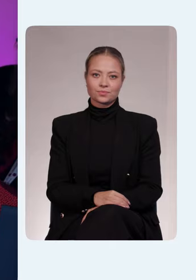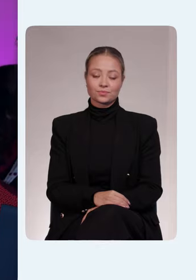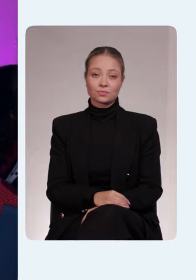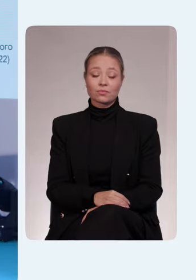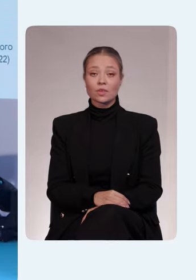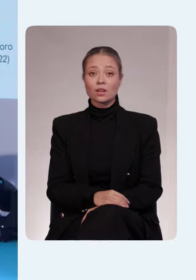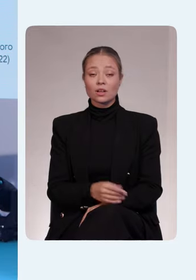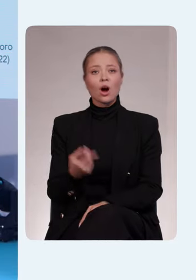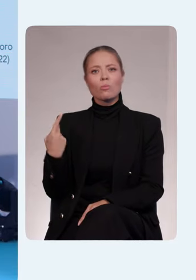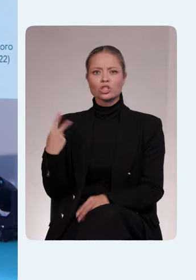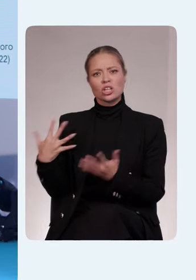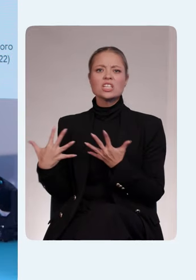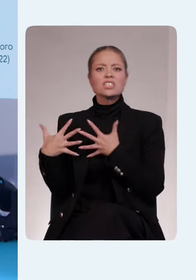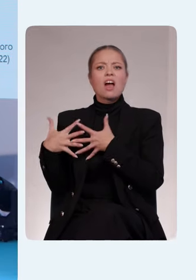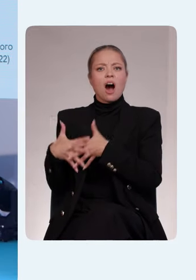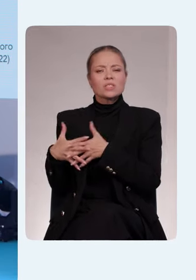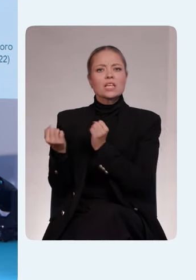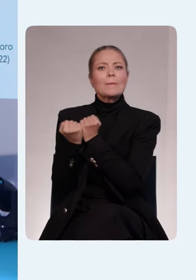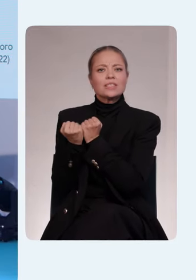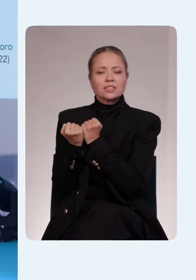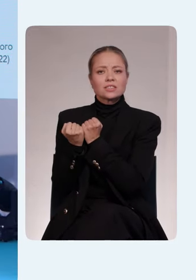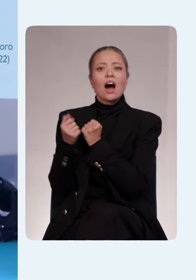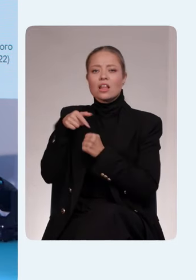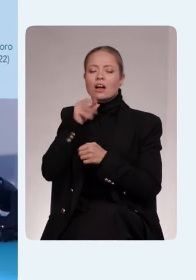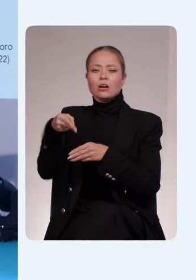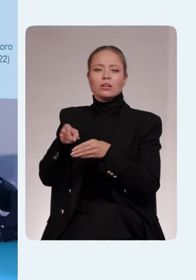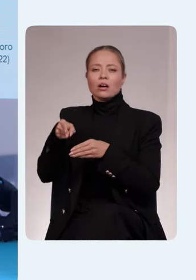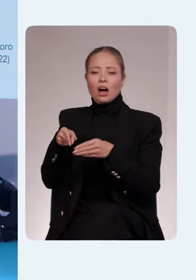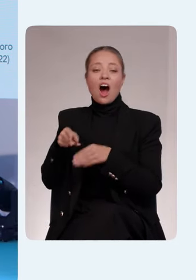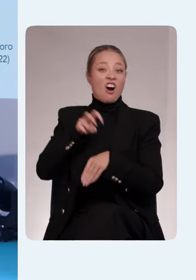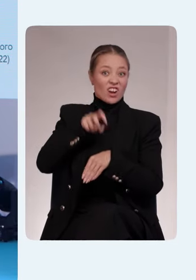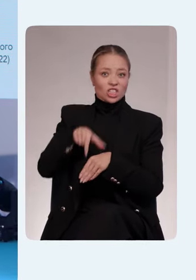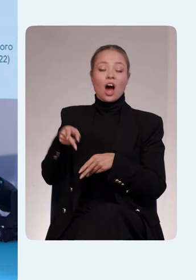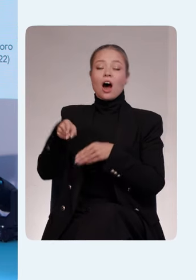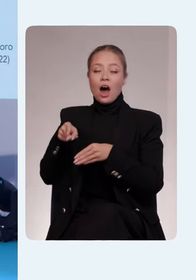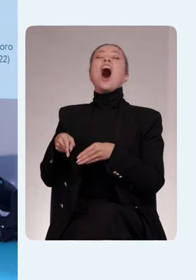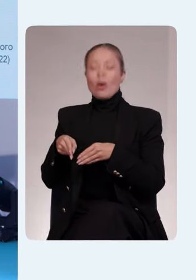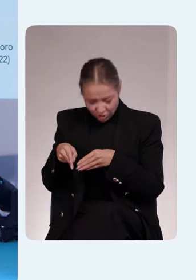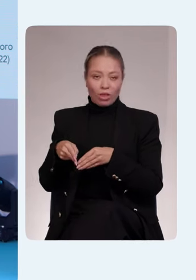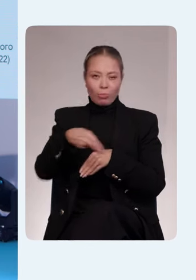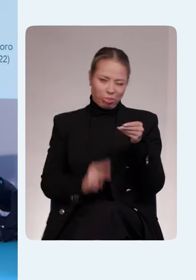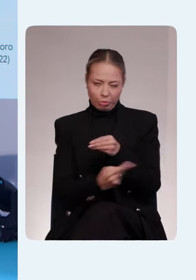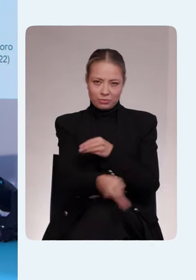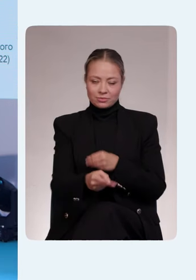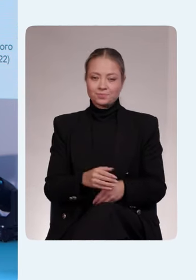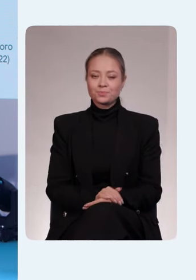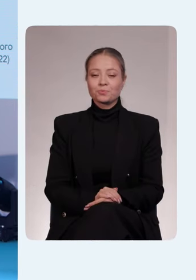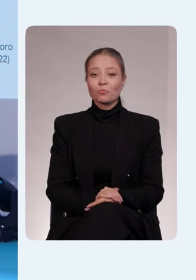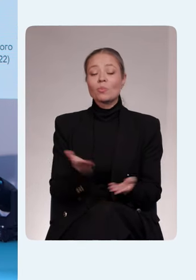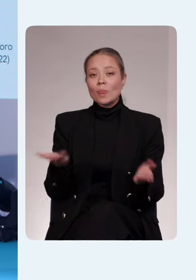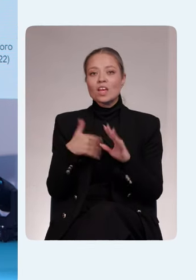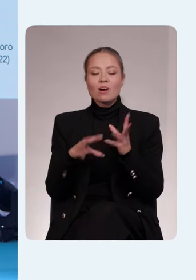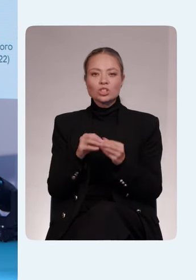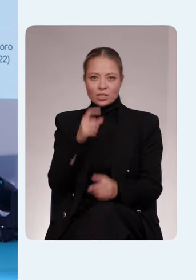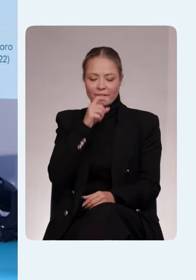Мы же с тобой сиамские близнецы, которых разделяли, и хирург чихнул на ноге, да? И у нас реально непонятно, кто из